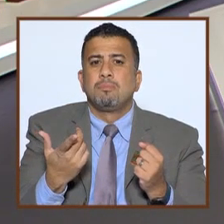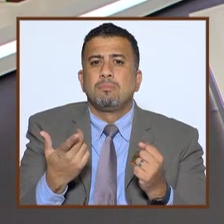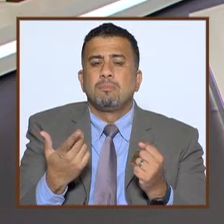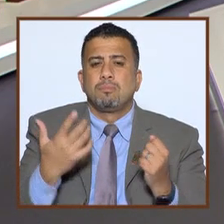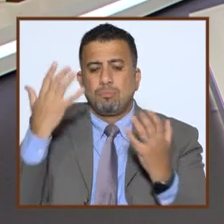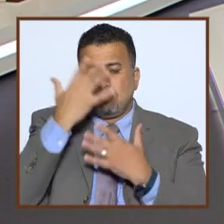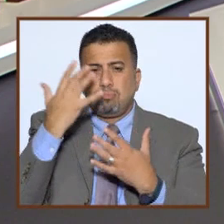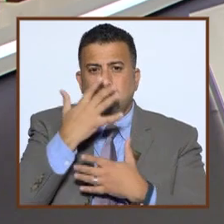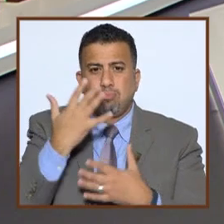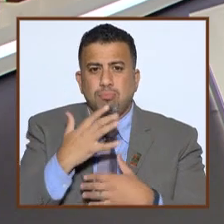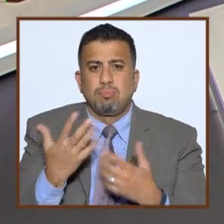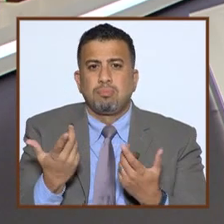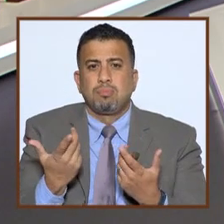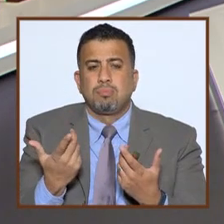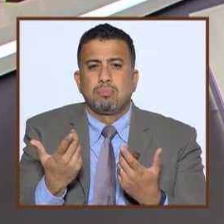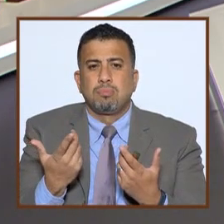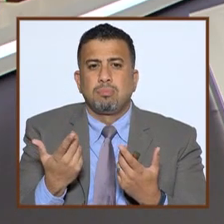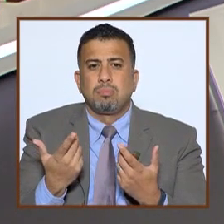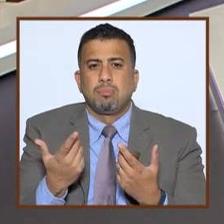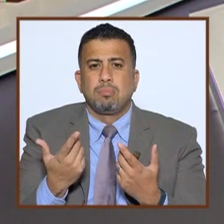يجوز ولا موجود